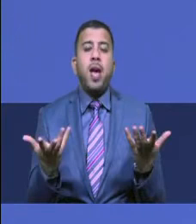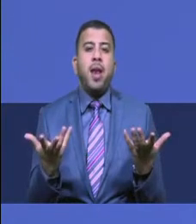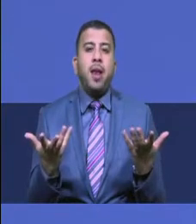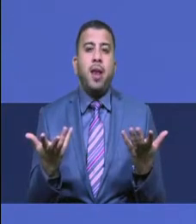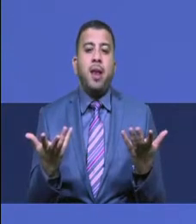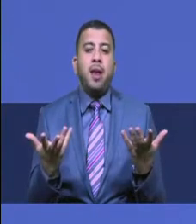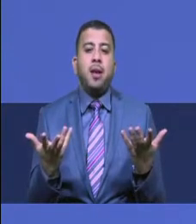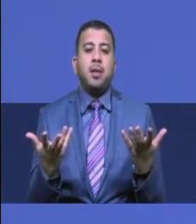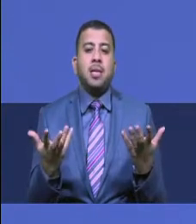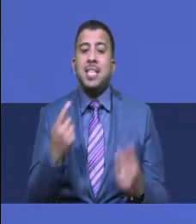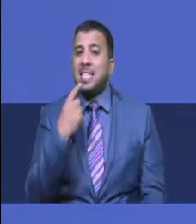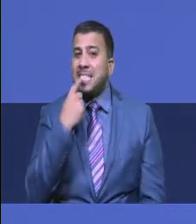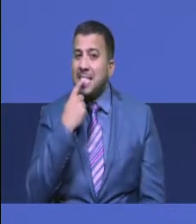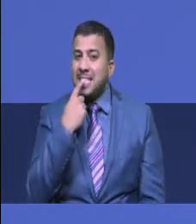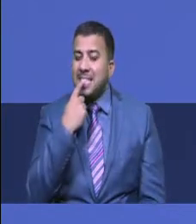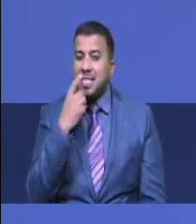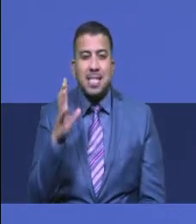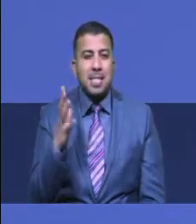في سنة